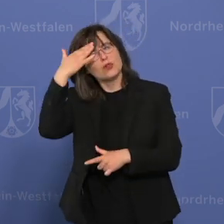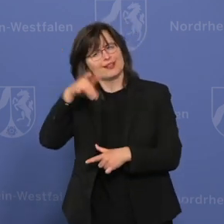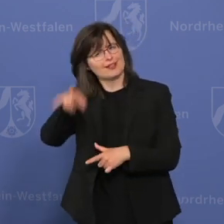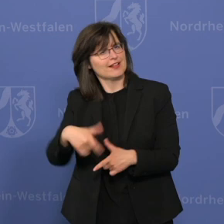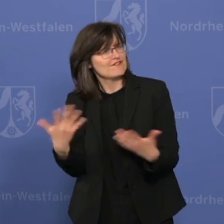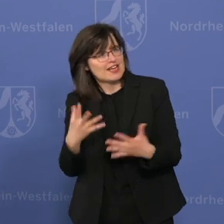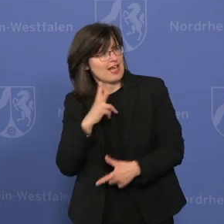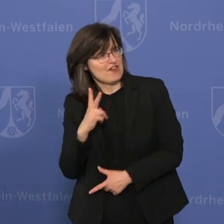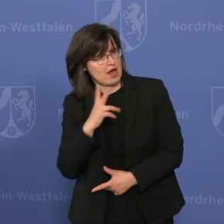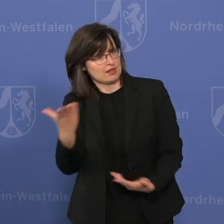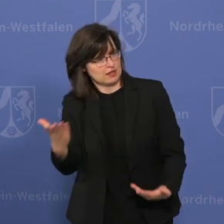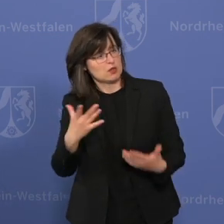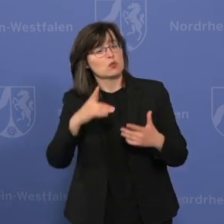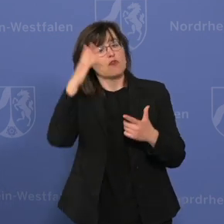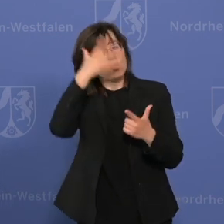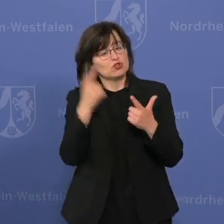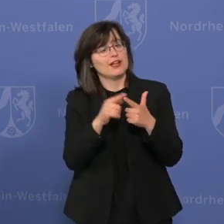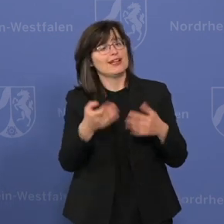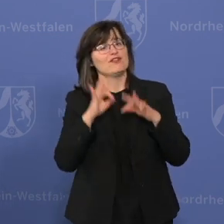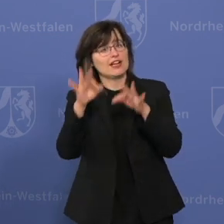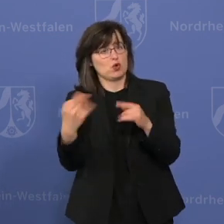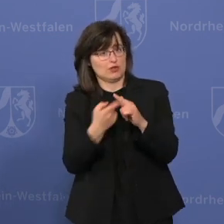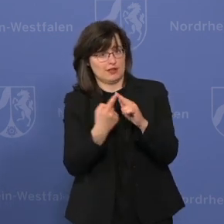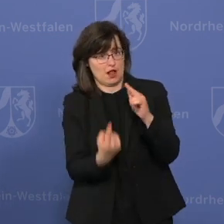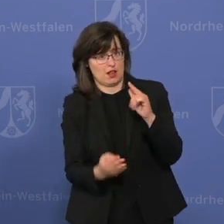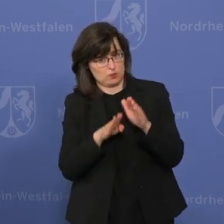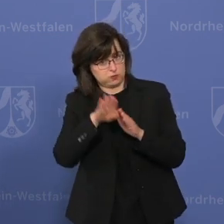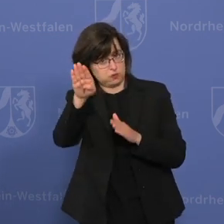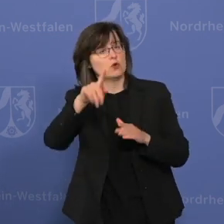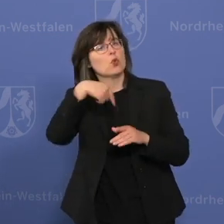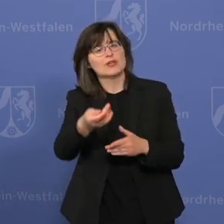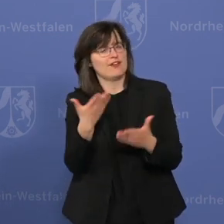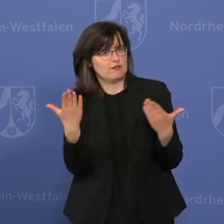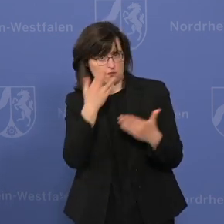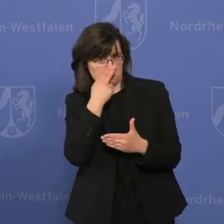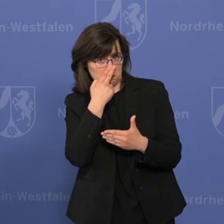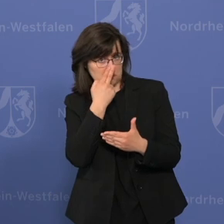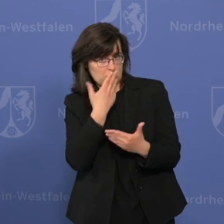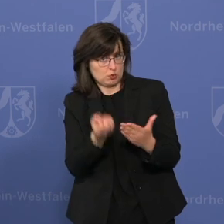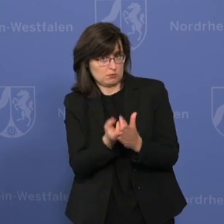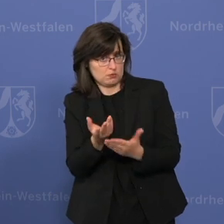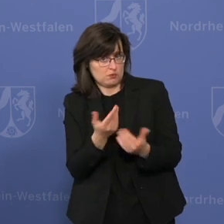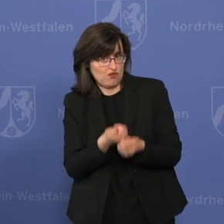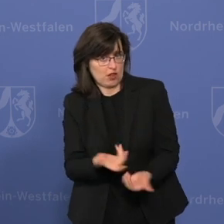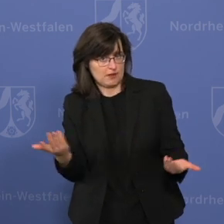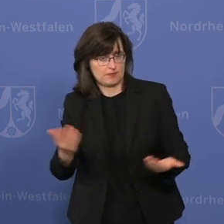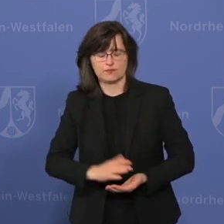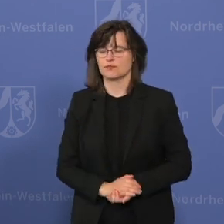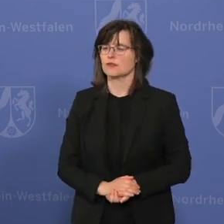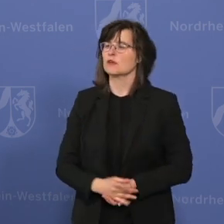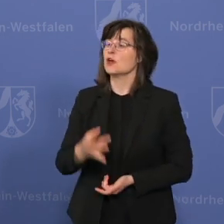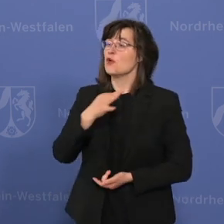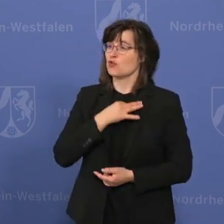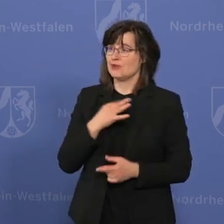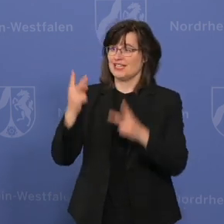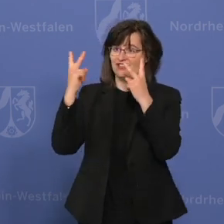mir wichtig, dass wir in dieser gesamten Diskussion um diese notwendige Balance noch mal im Blick nehmen, wo